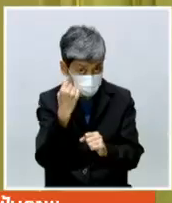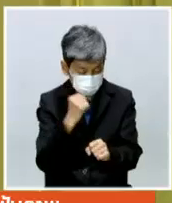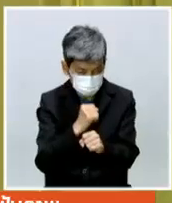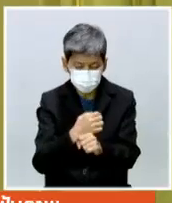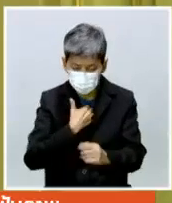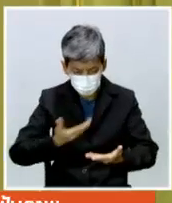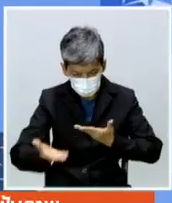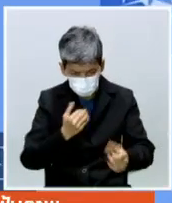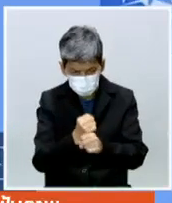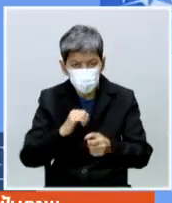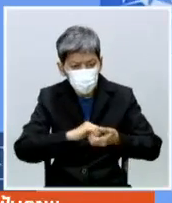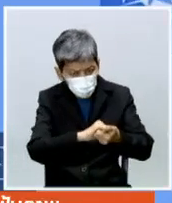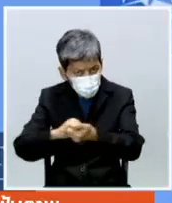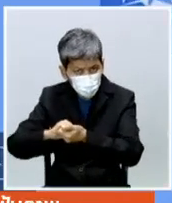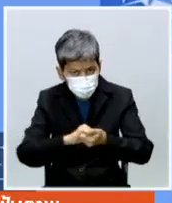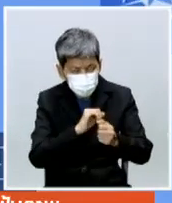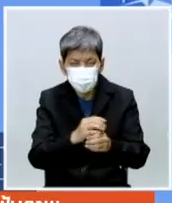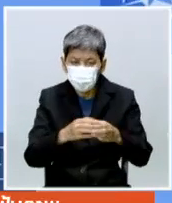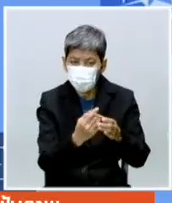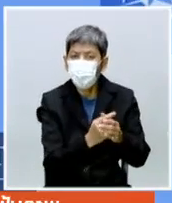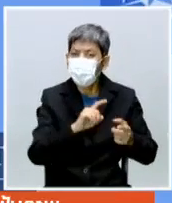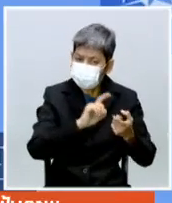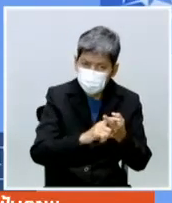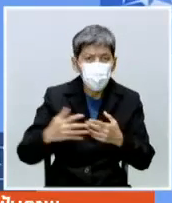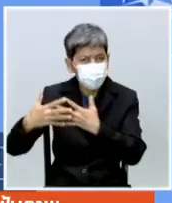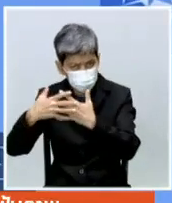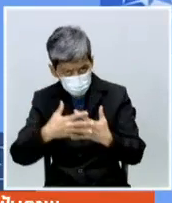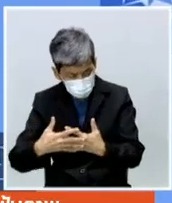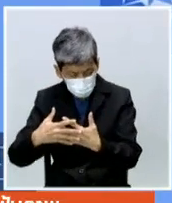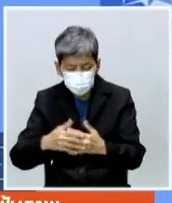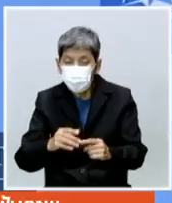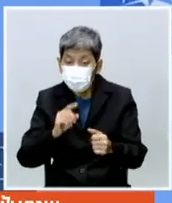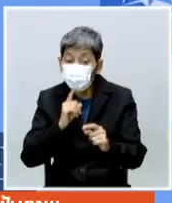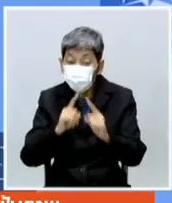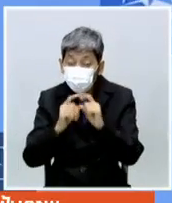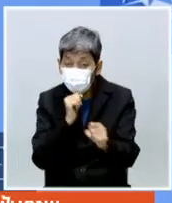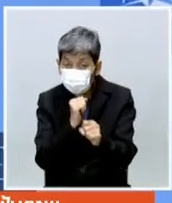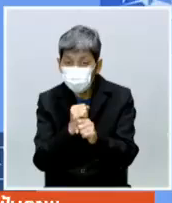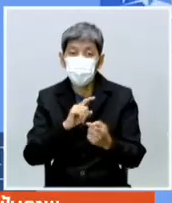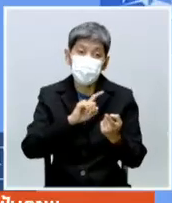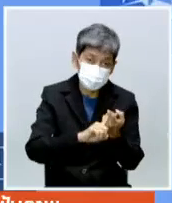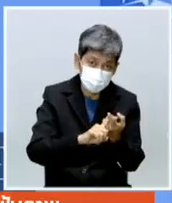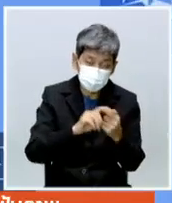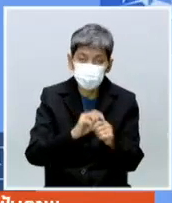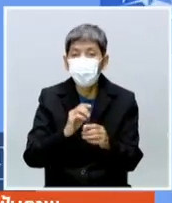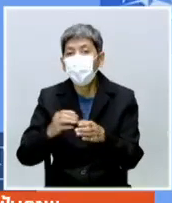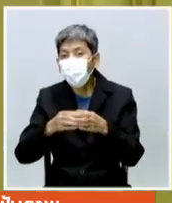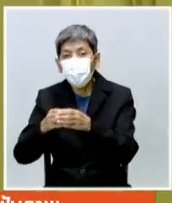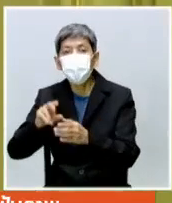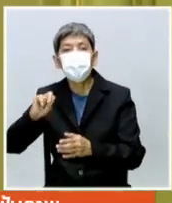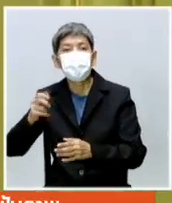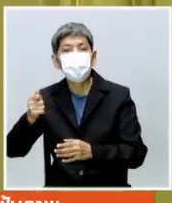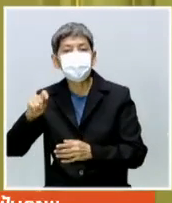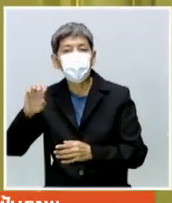การหารือแบบทวิภาคีระหว่างตัวแทนของรัสเซียและสหรัฐและจะตามมาด้วยการเจรจาระหว่างรัสเซียกับนาโต้ซึ่งรั